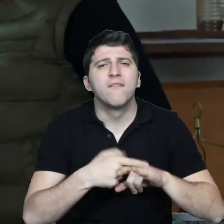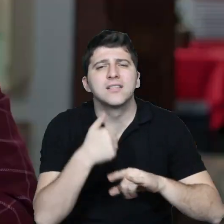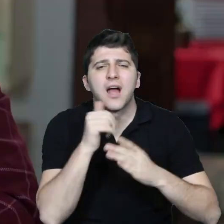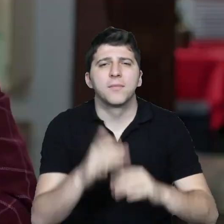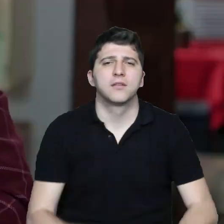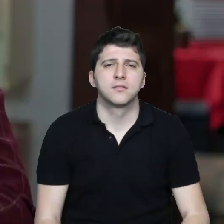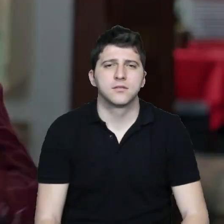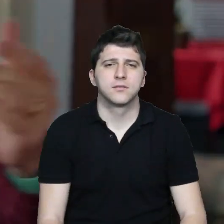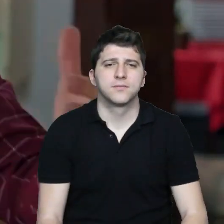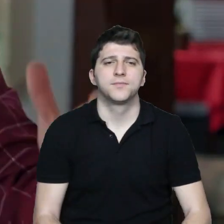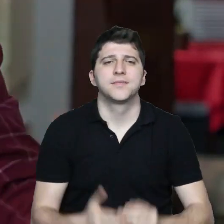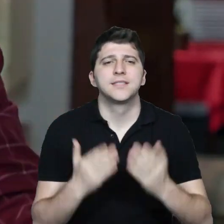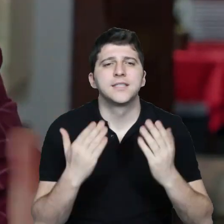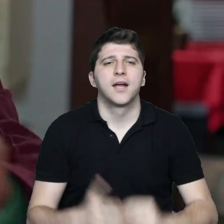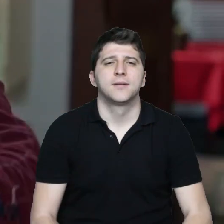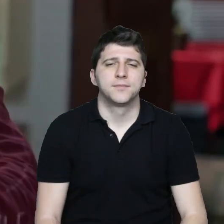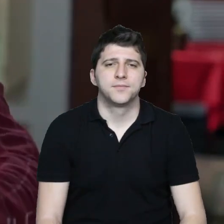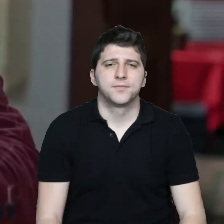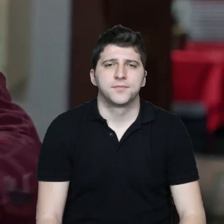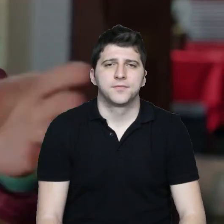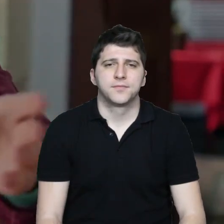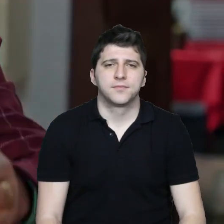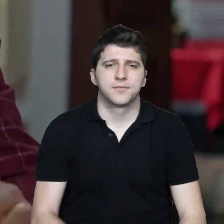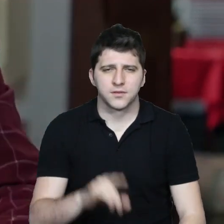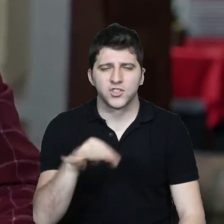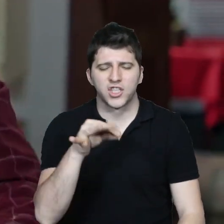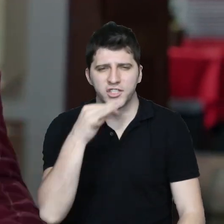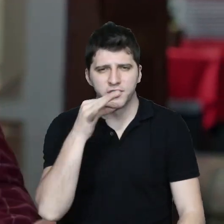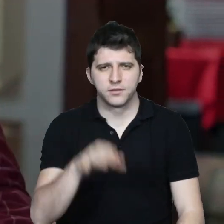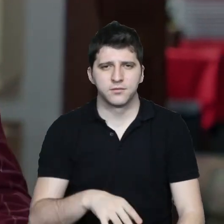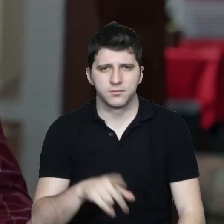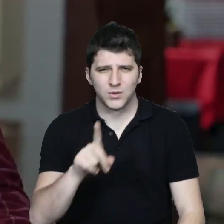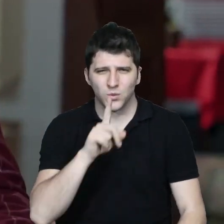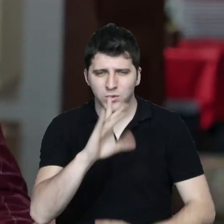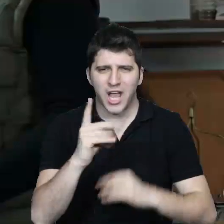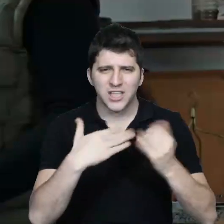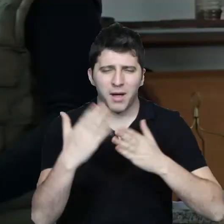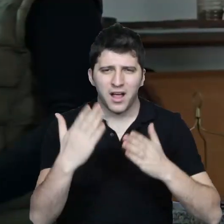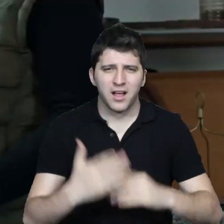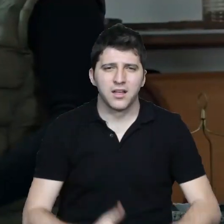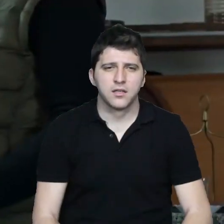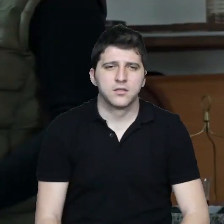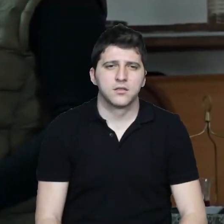abi? Ya sen şu çayını iç. Sen de kız, karışma.